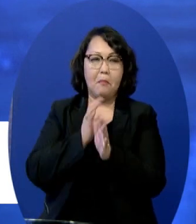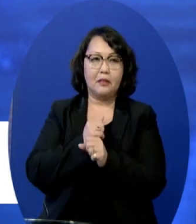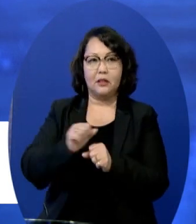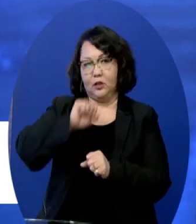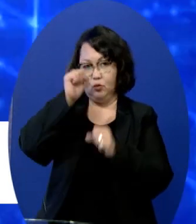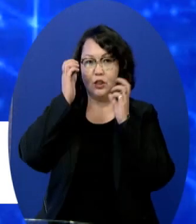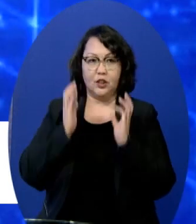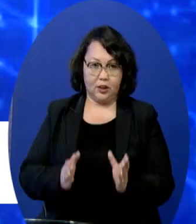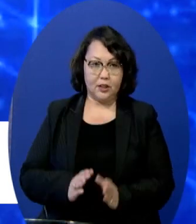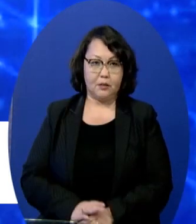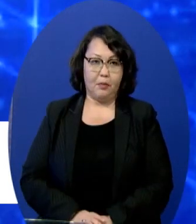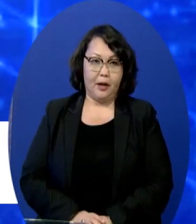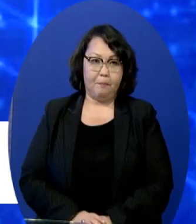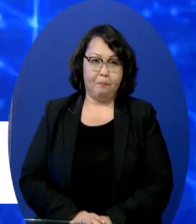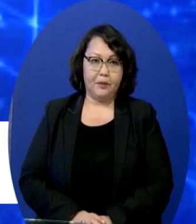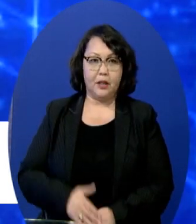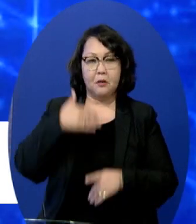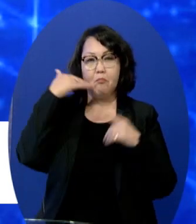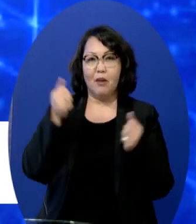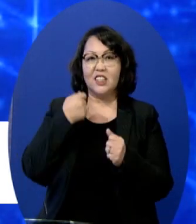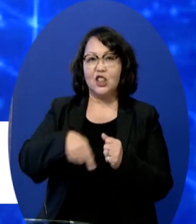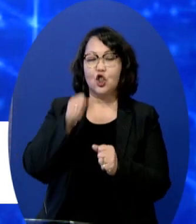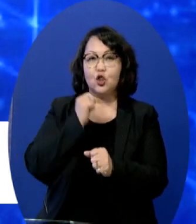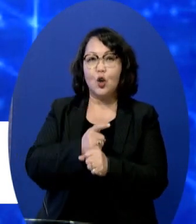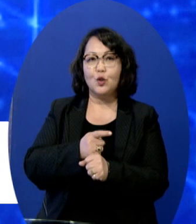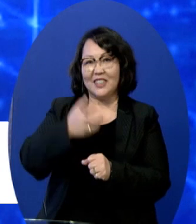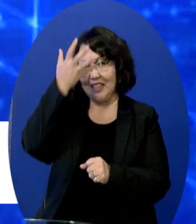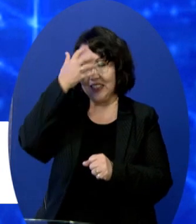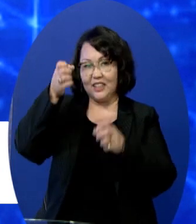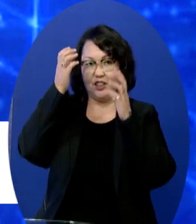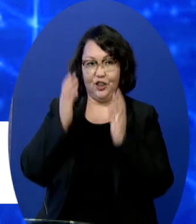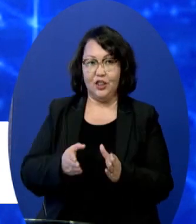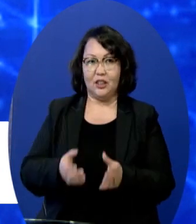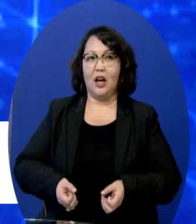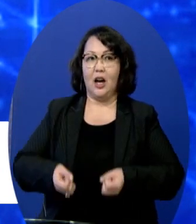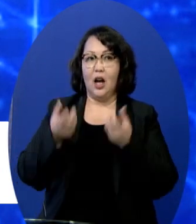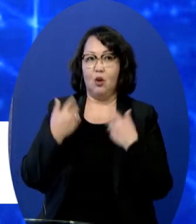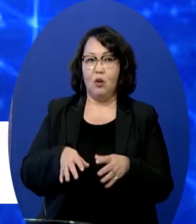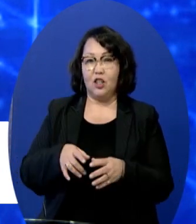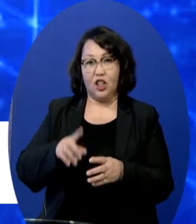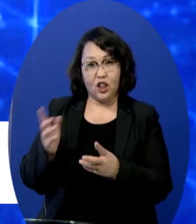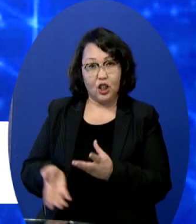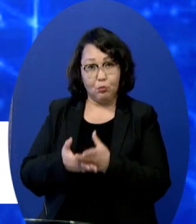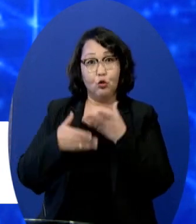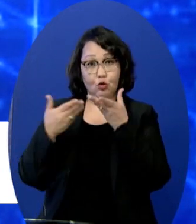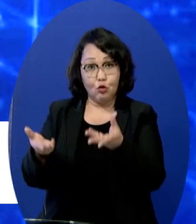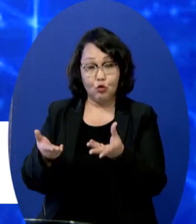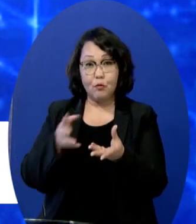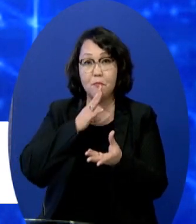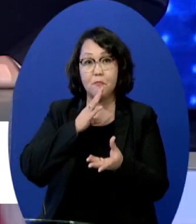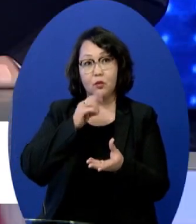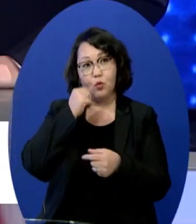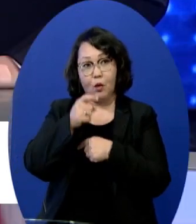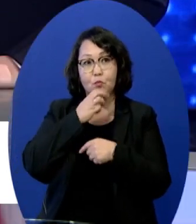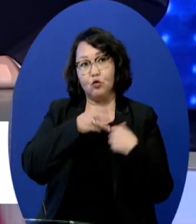асуудлуудыг шийдвэрсэн байна. Яг одоо энэ малчдад зориулсан өнөөдөр засгийн газраас бас нэг тустай шийдвэр гаргах шиг боллоо. Тэднэрт тодорхой хэмжээний дэмжлэг үзүүлэхэр боллоо шүү дээ, тийм ээ. Энэ мэдээллийг